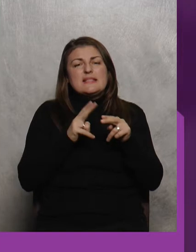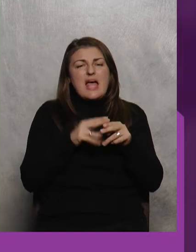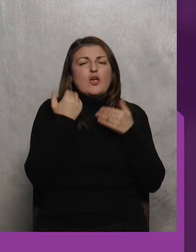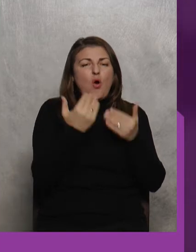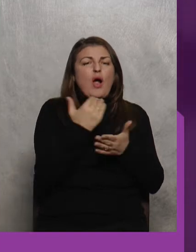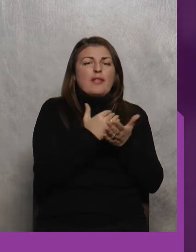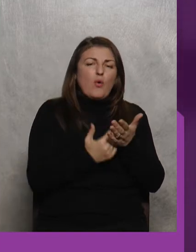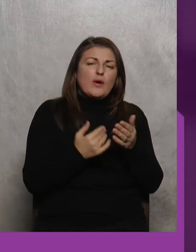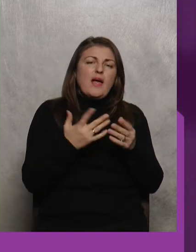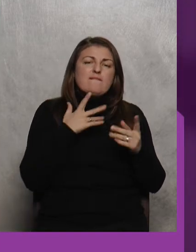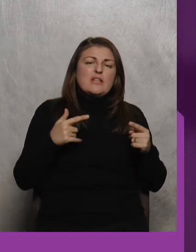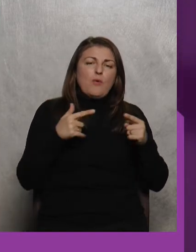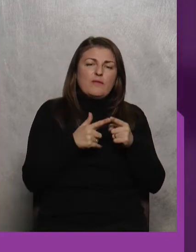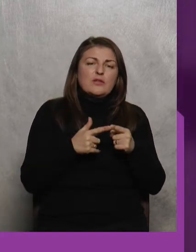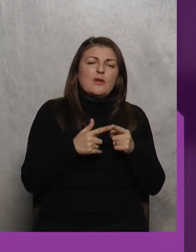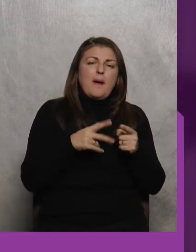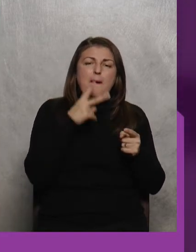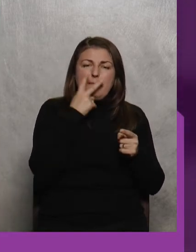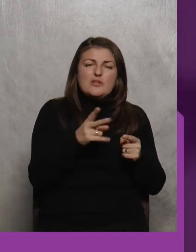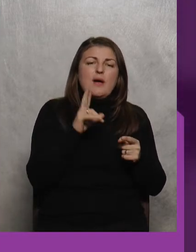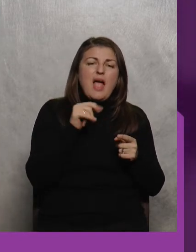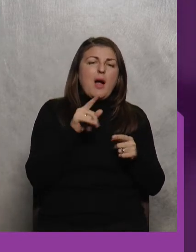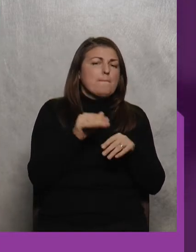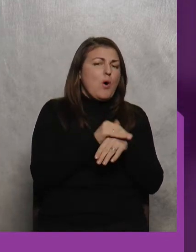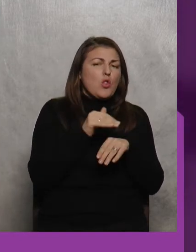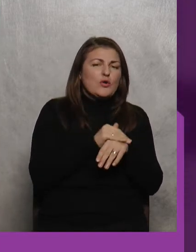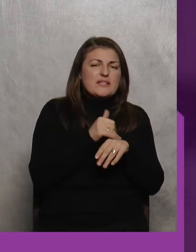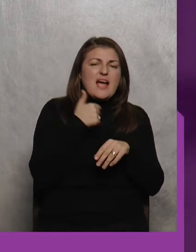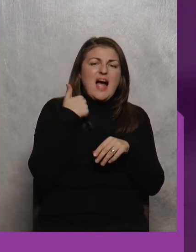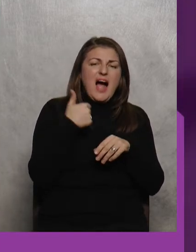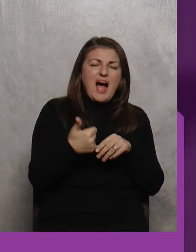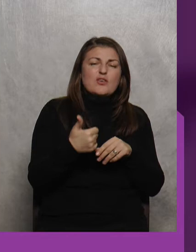його категорія, і відповідно бачимо, як молодець гарно,